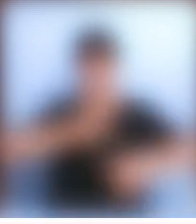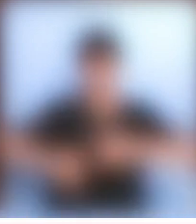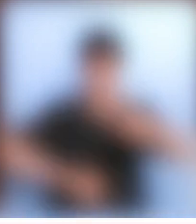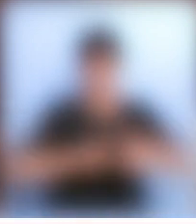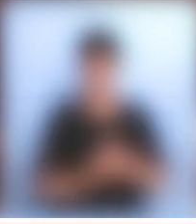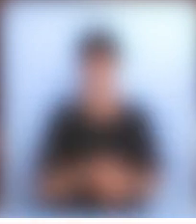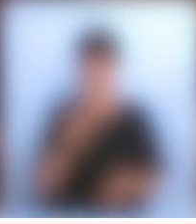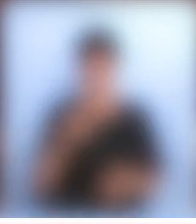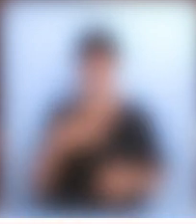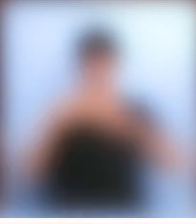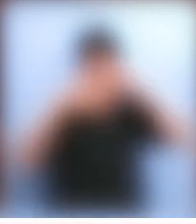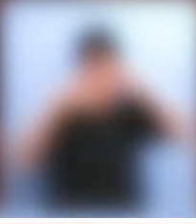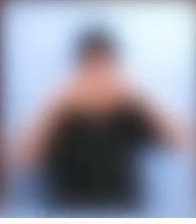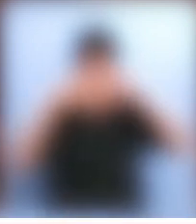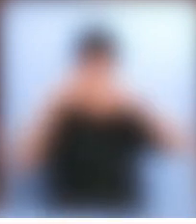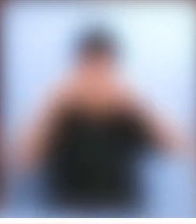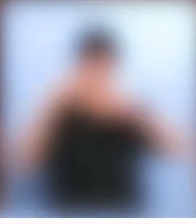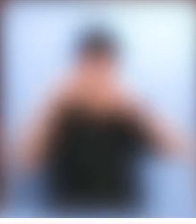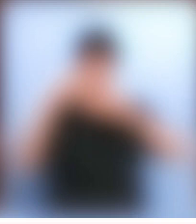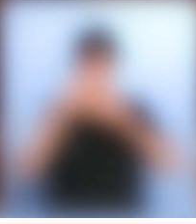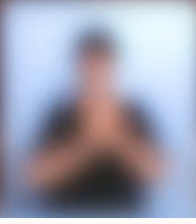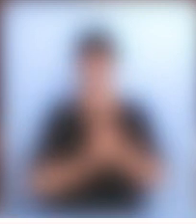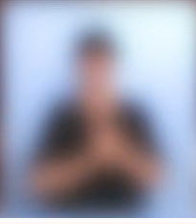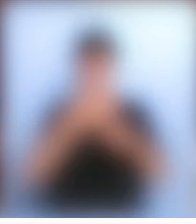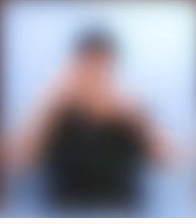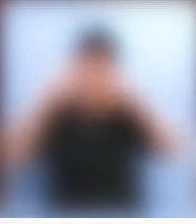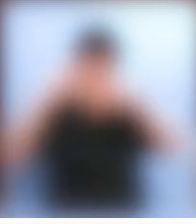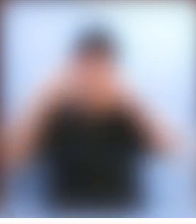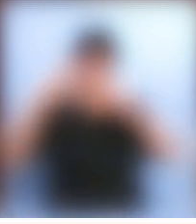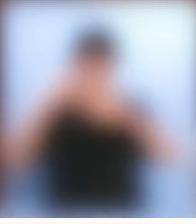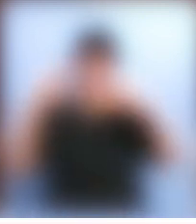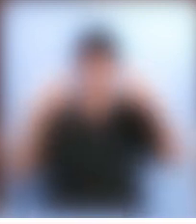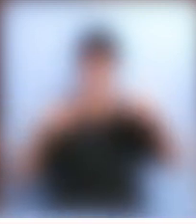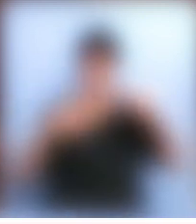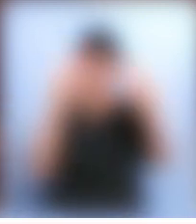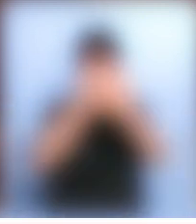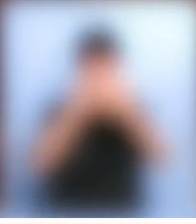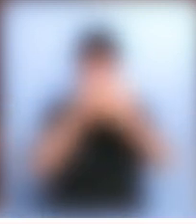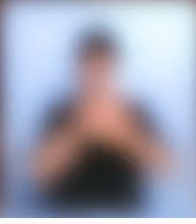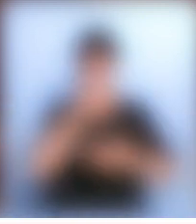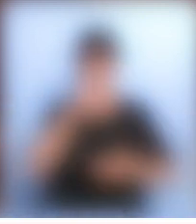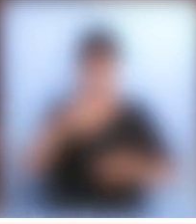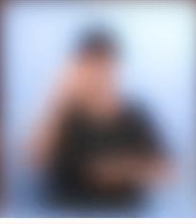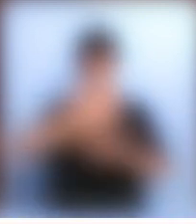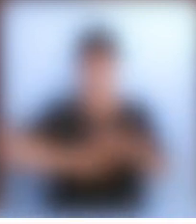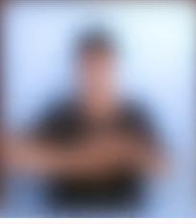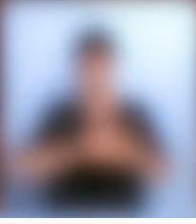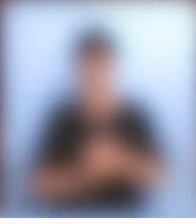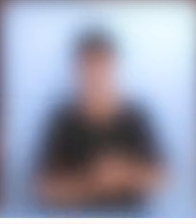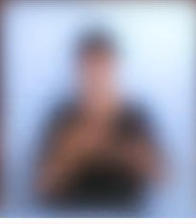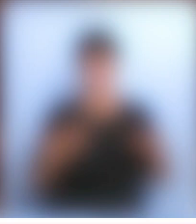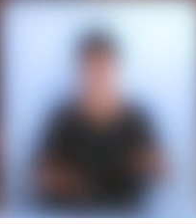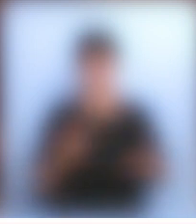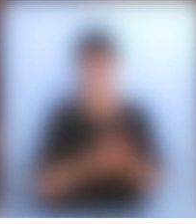佢嗰四個 program area， 第四個咧，第三個咧，教育電視咧，教育局話咗削減噶啦，今